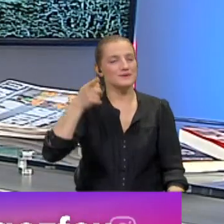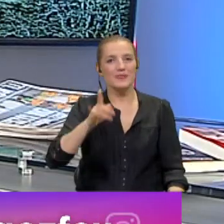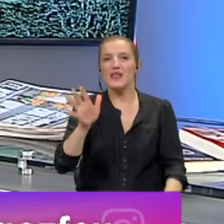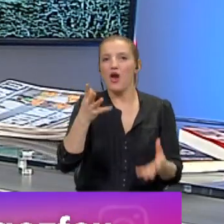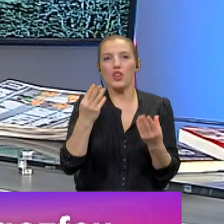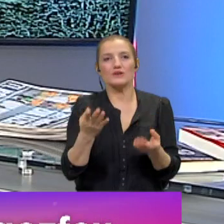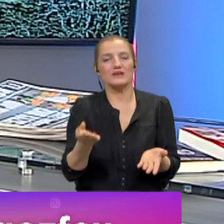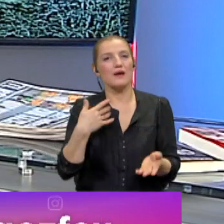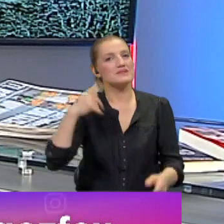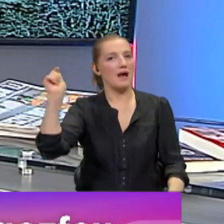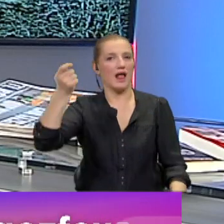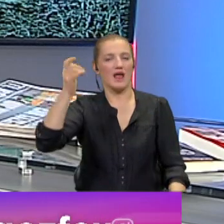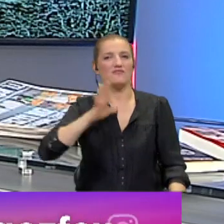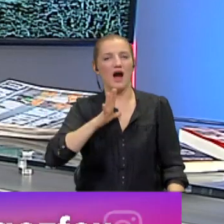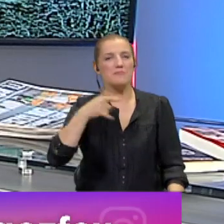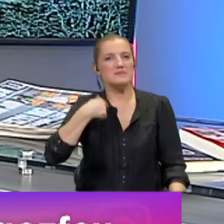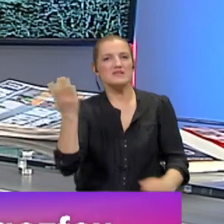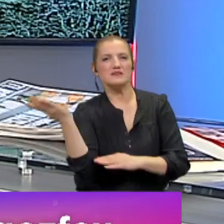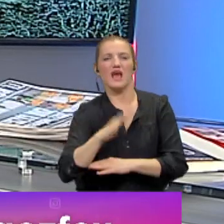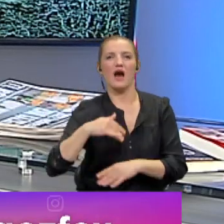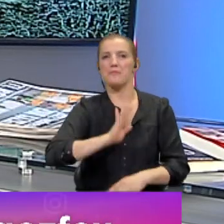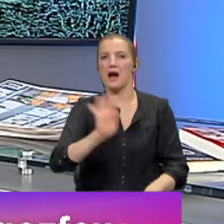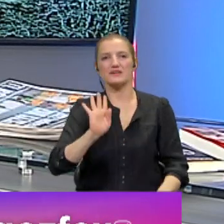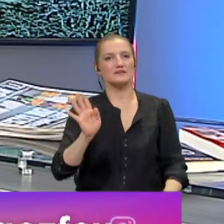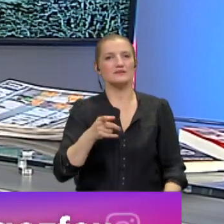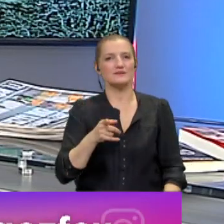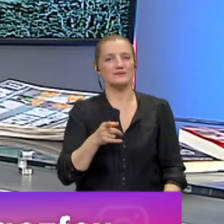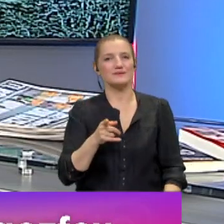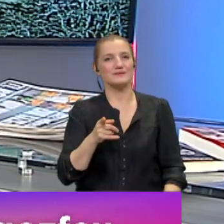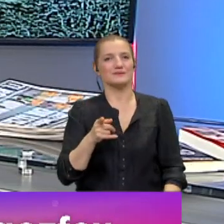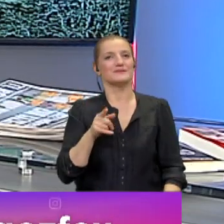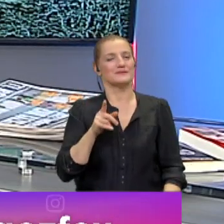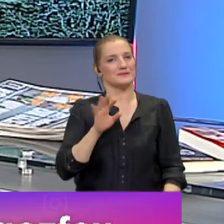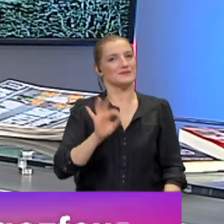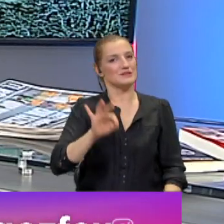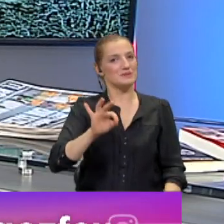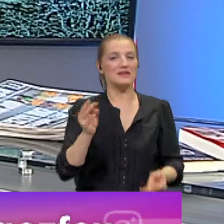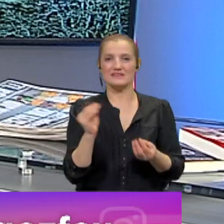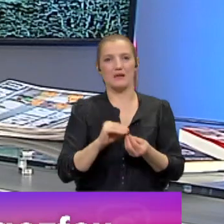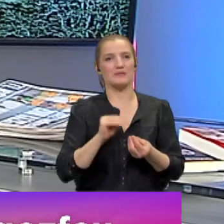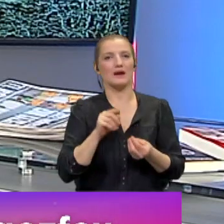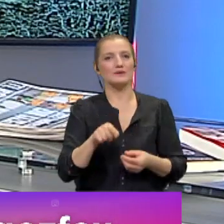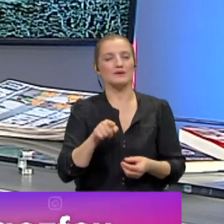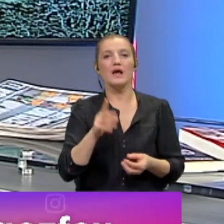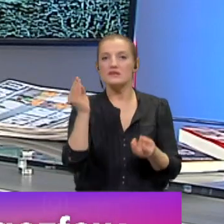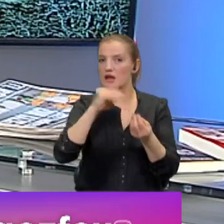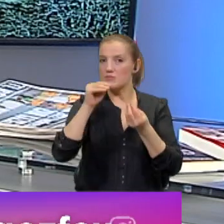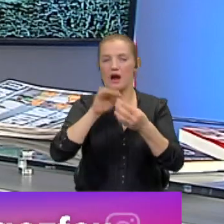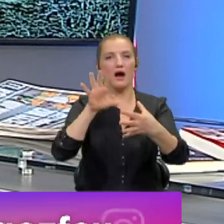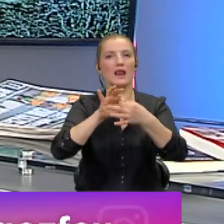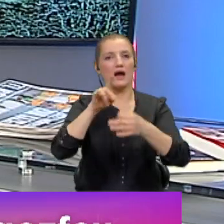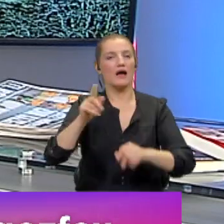olursa olsun bizim Halayımız var Biz hiçbir şey yıkamaz havası tavrı ve şimdi zamlar zamlarla ilgili